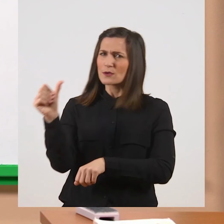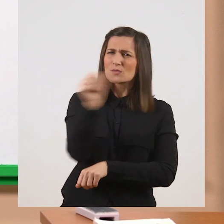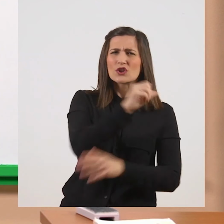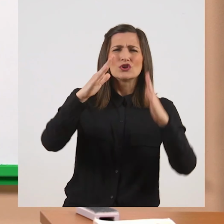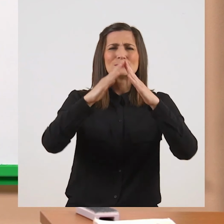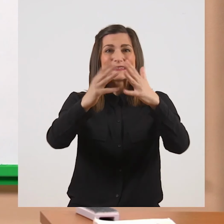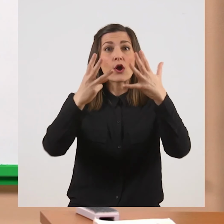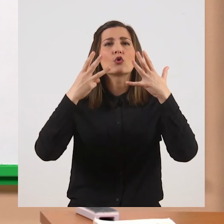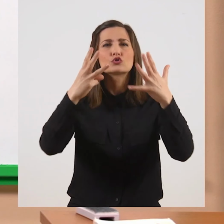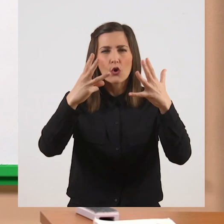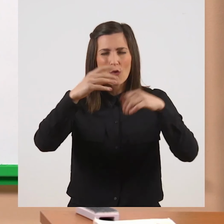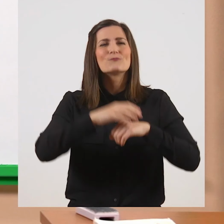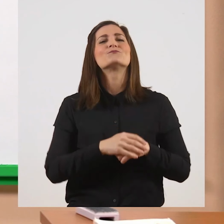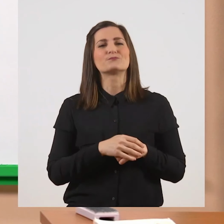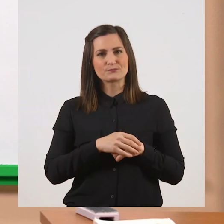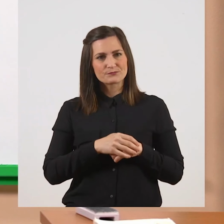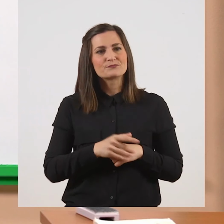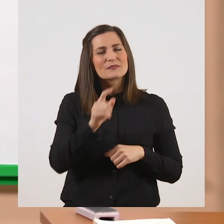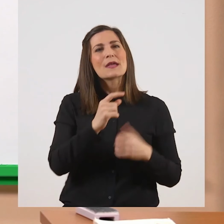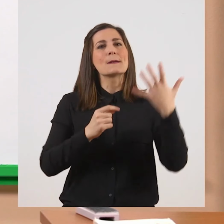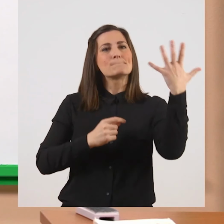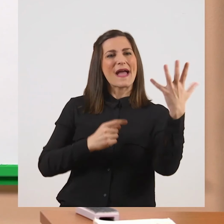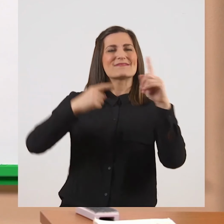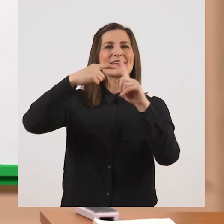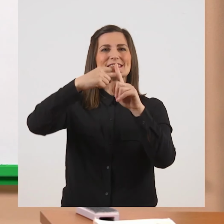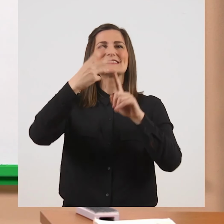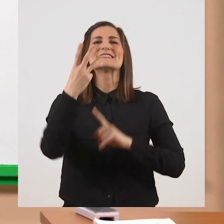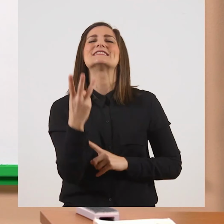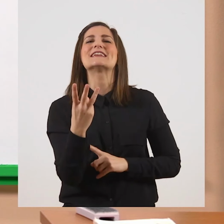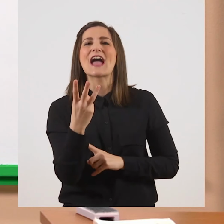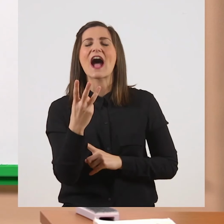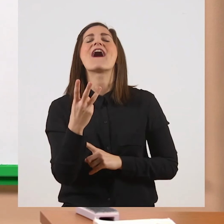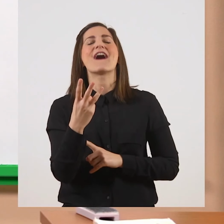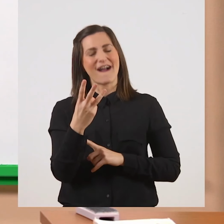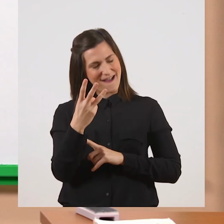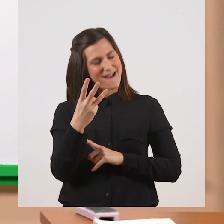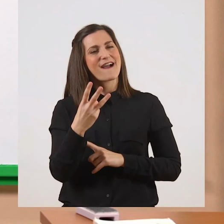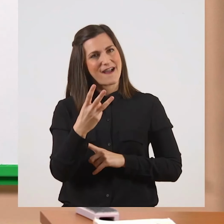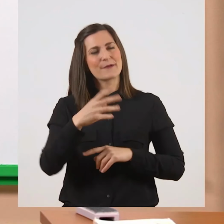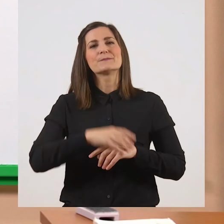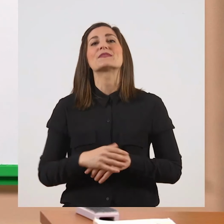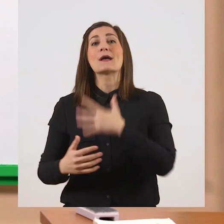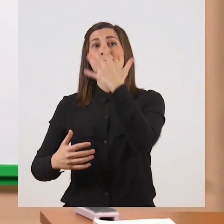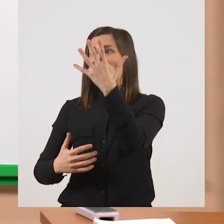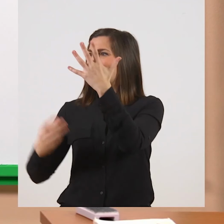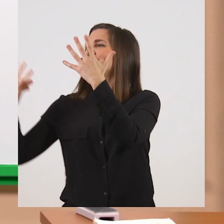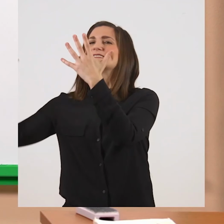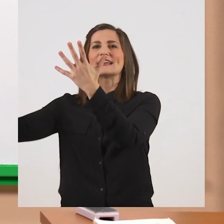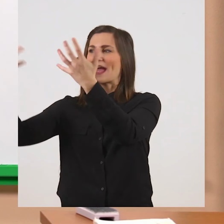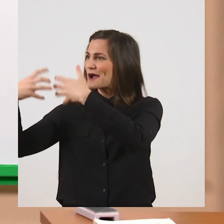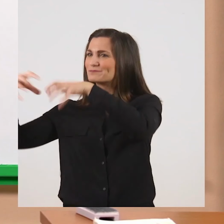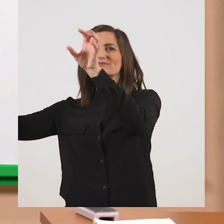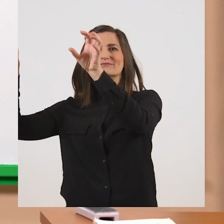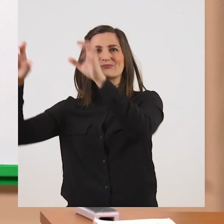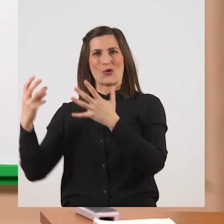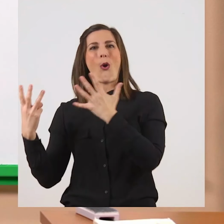8 και πάω και βλέπω αυτήν εδώ την παρεούλα. Μάλιστα. Άρα δίπλα στο 5 θα βάλω το 3 στο